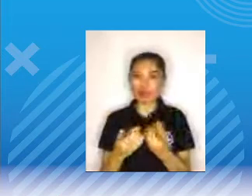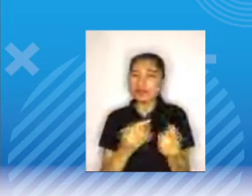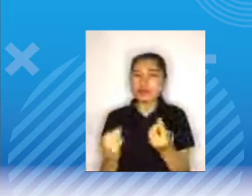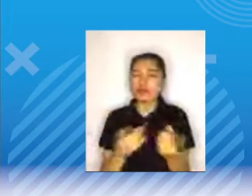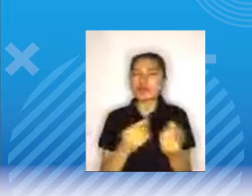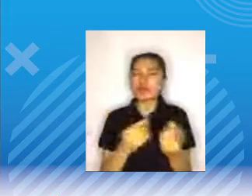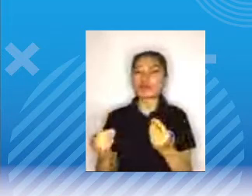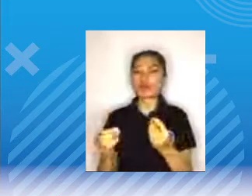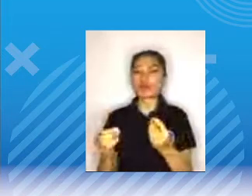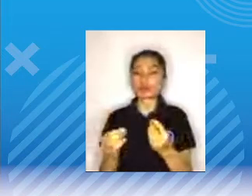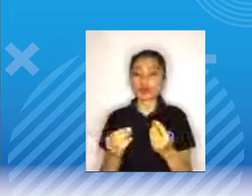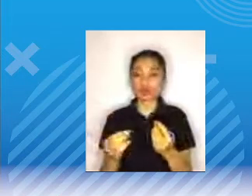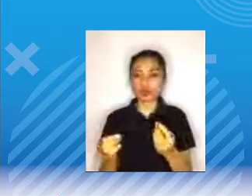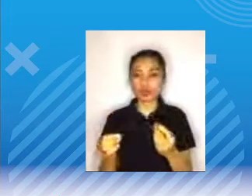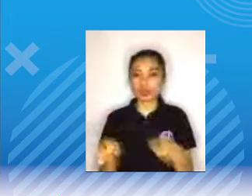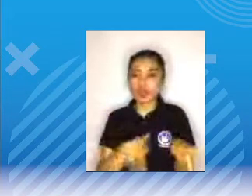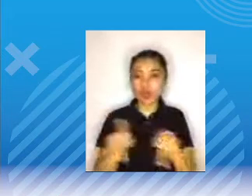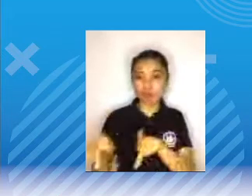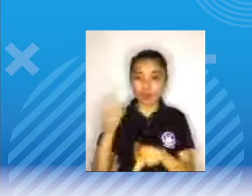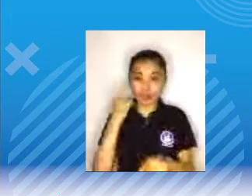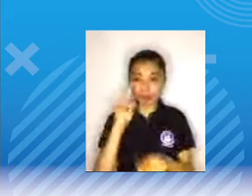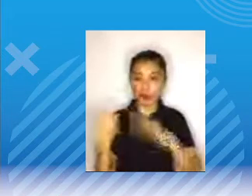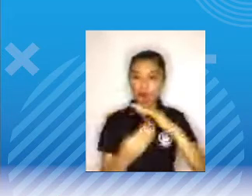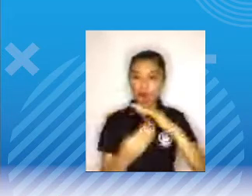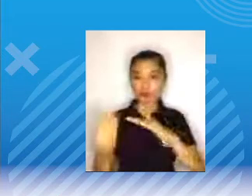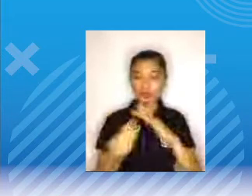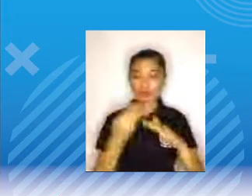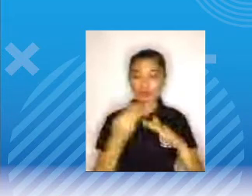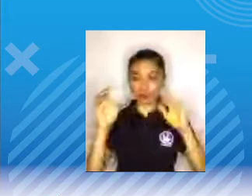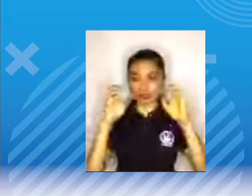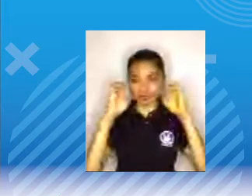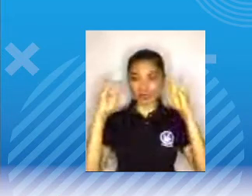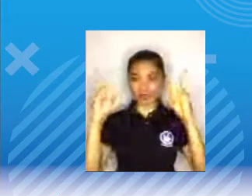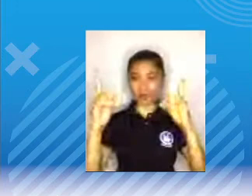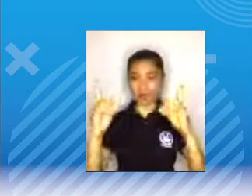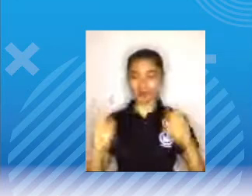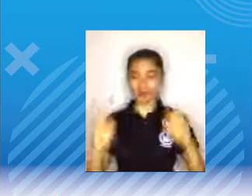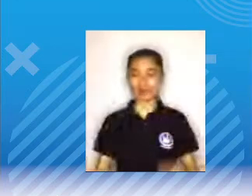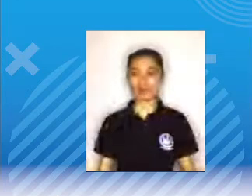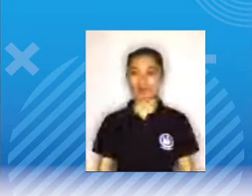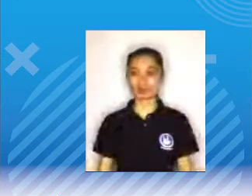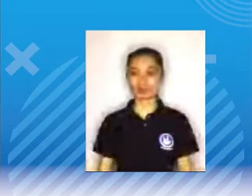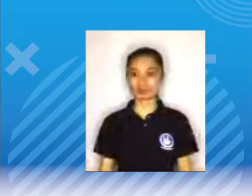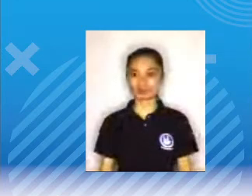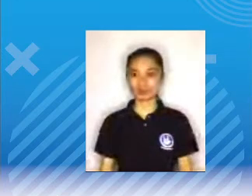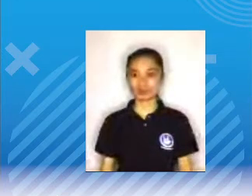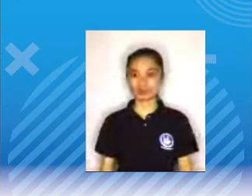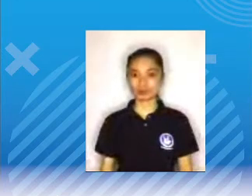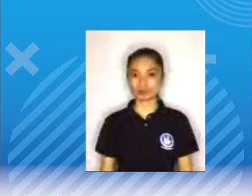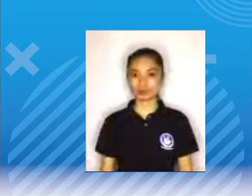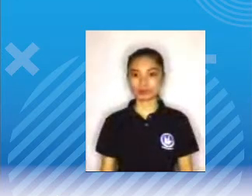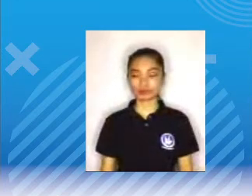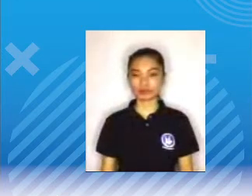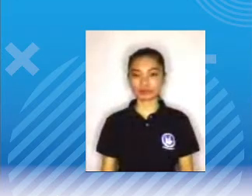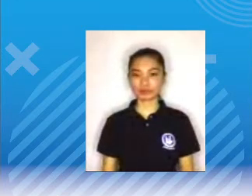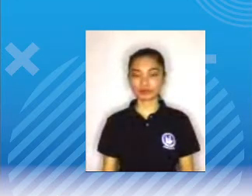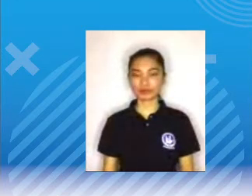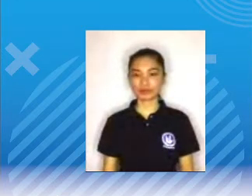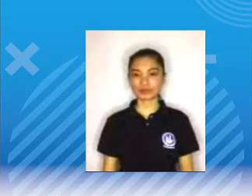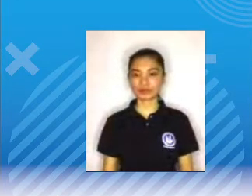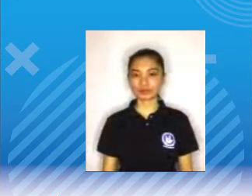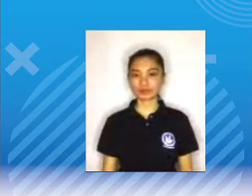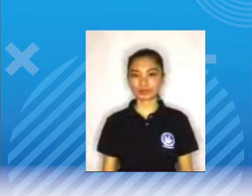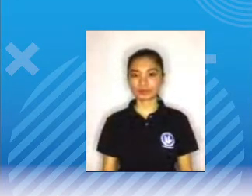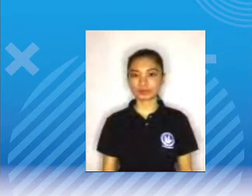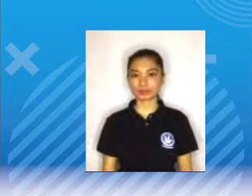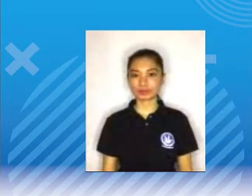basic education sector. Ipinagtitipon po natin sa Research O Clock ang ating mga educator,